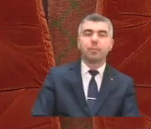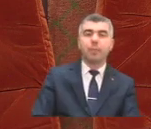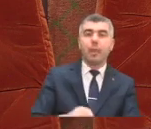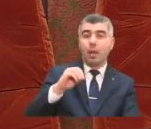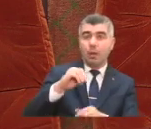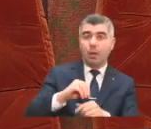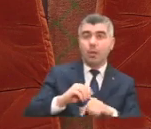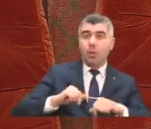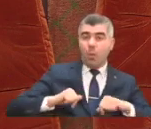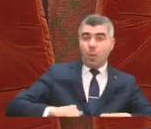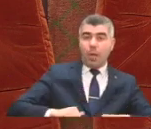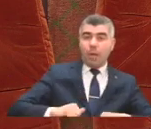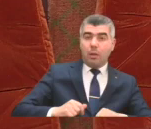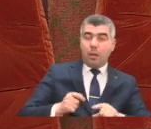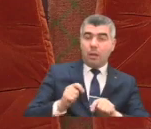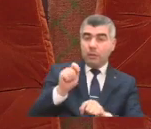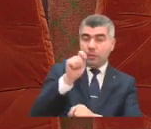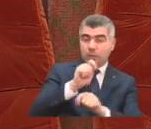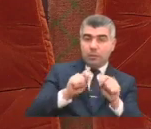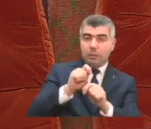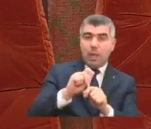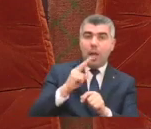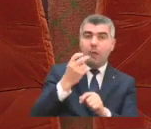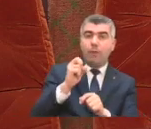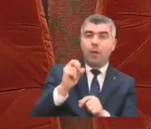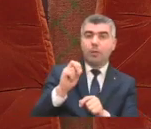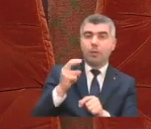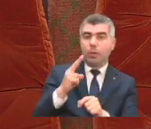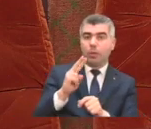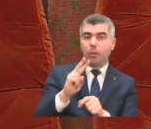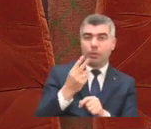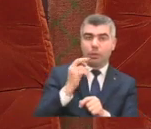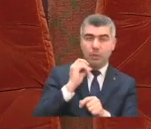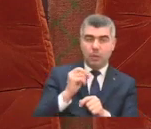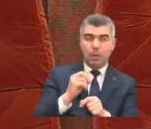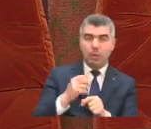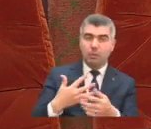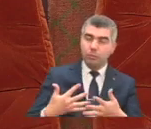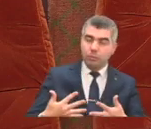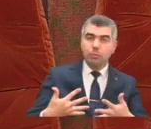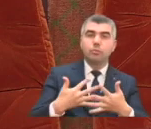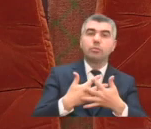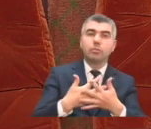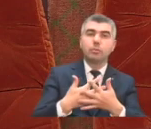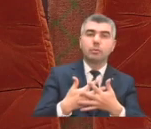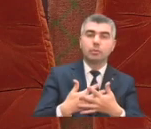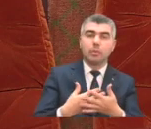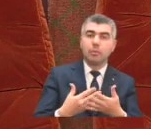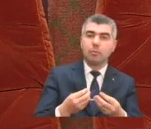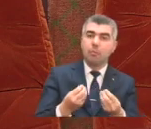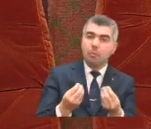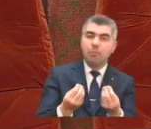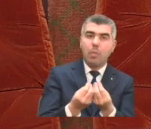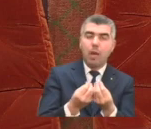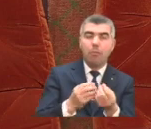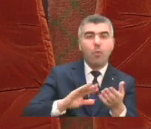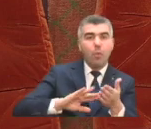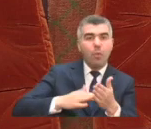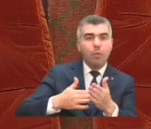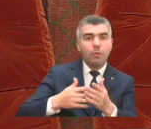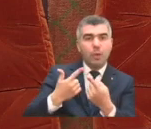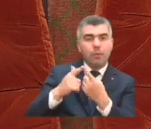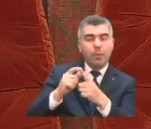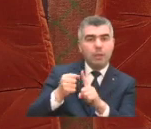الوزارة بدأت منذ سنة 2022 واحد المقاربة تشاركية وشمولية مع كل الفاعلين للعمل